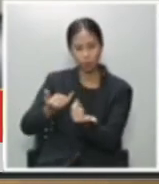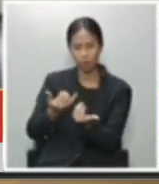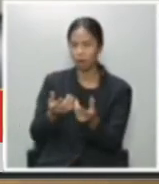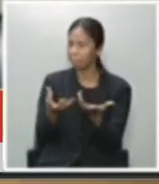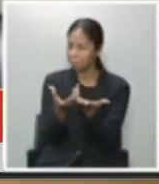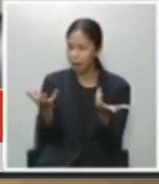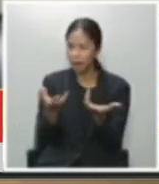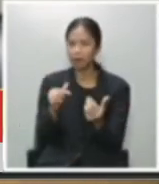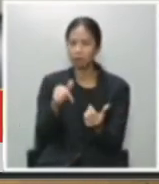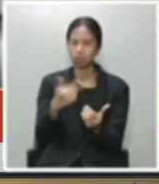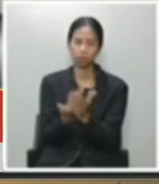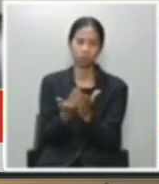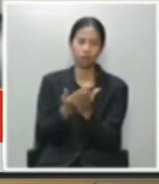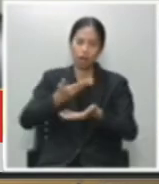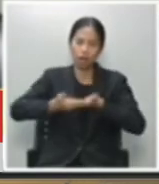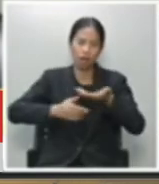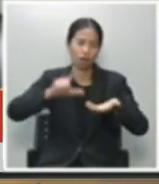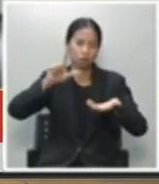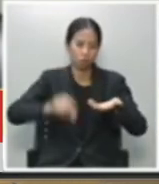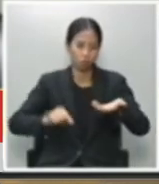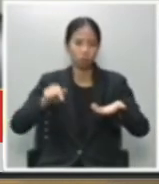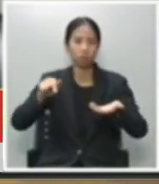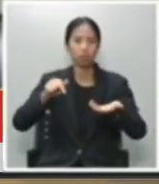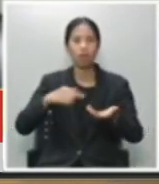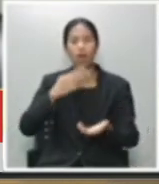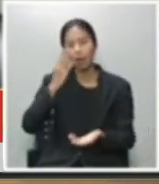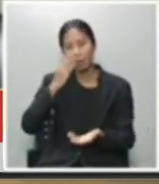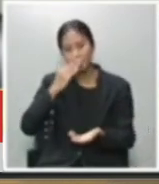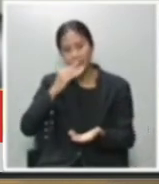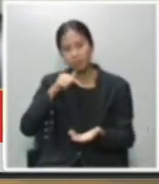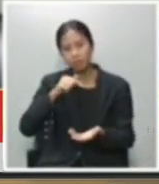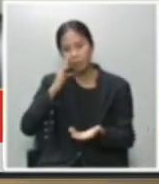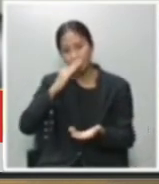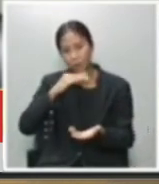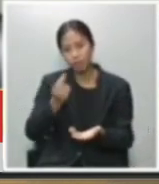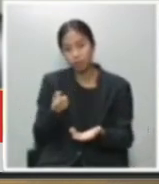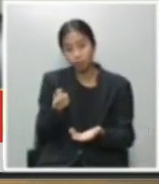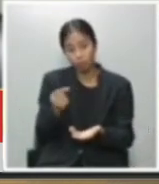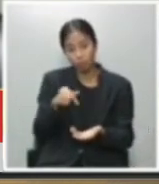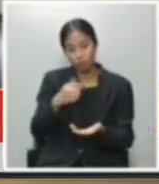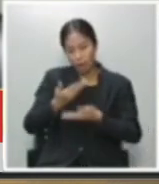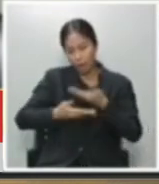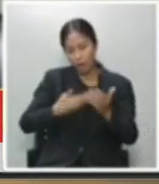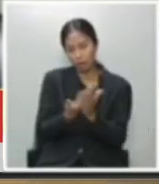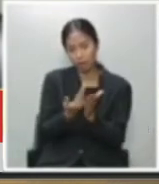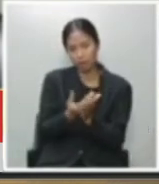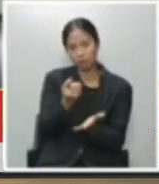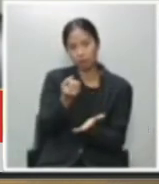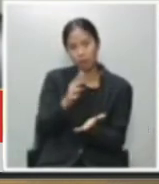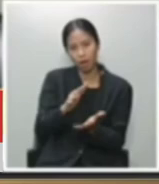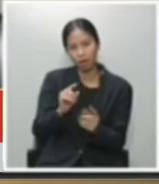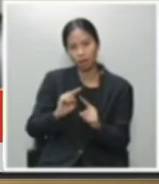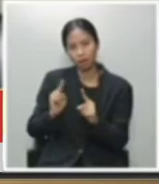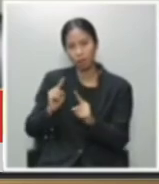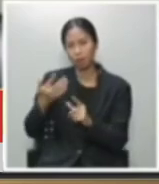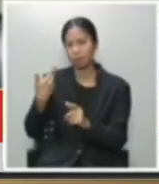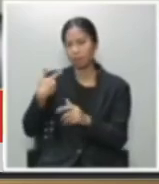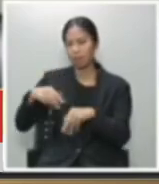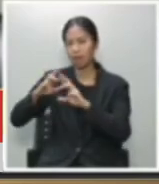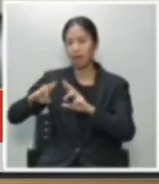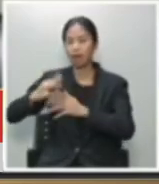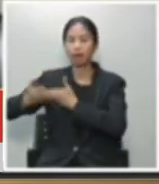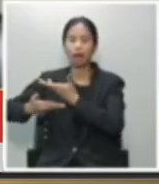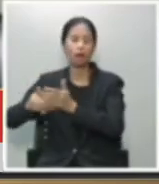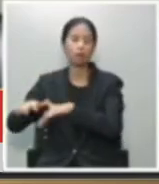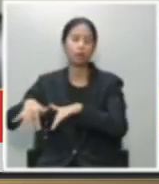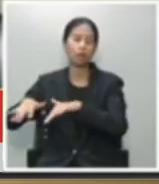ราคาตกต่ำมากพริกสดนั้นราคาต้นทุนกิโลละ15บาทแต่ราคาท้องตลาดกิโลละ12ถึง13บาท